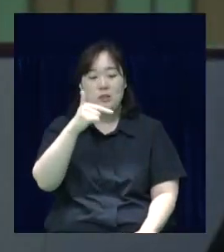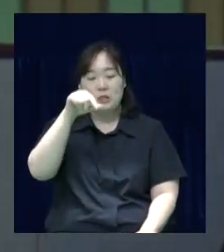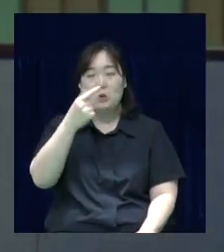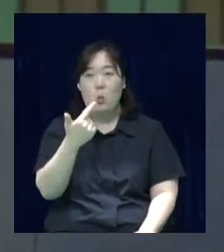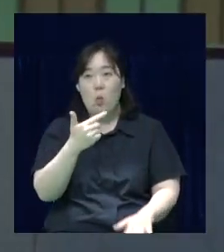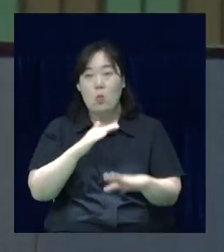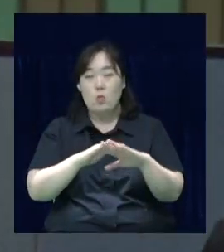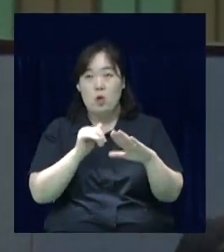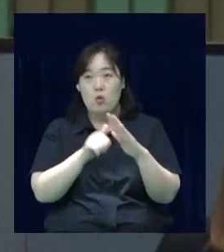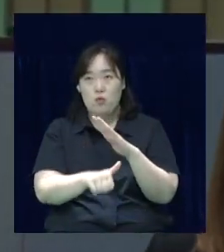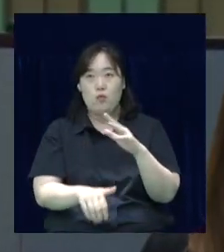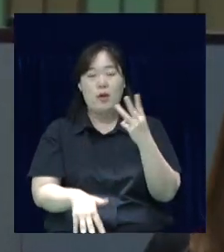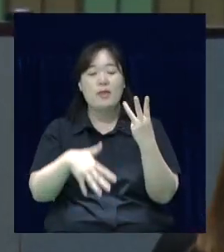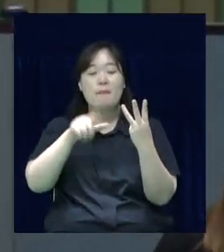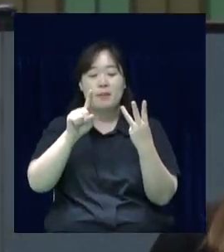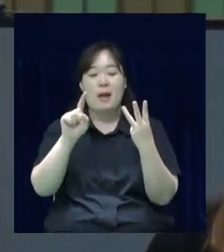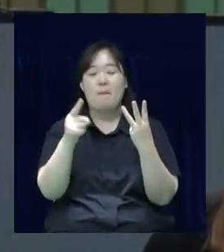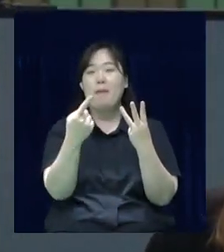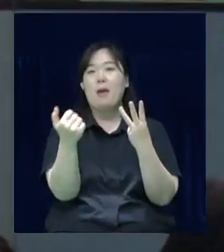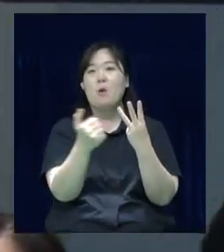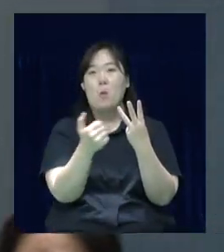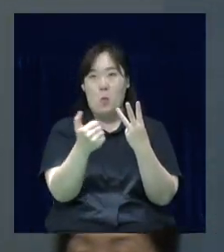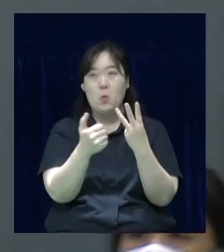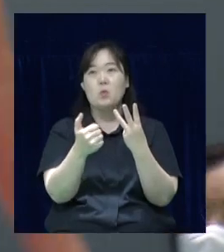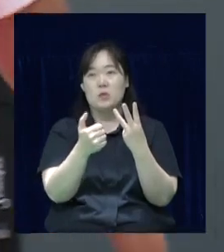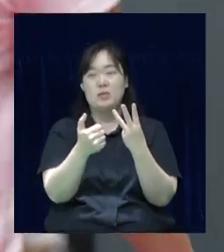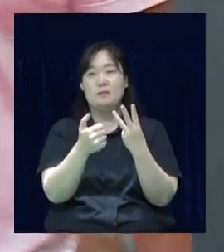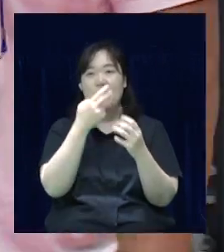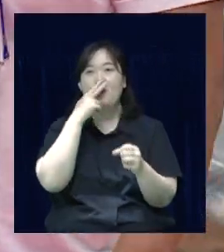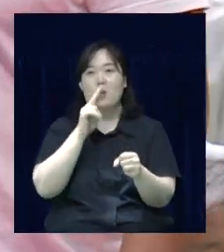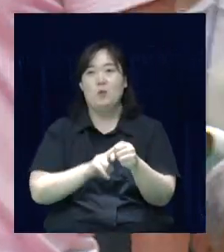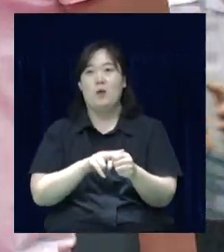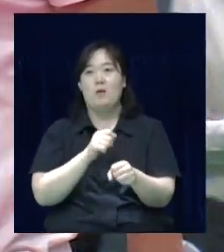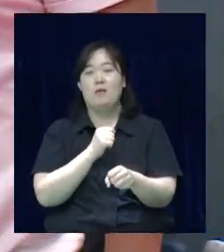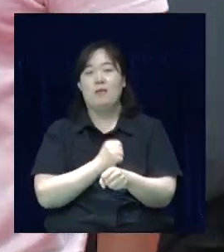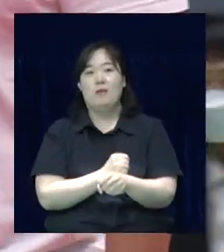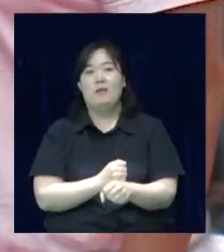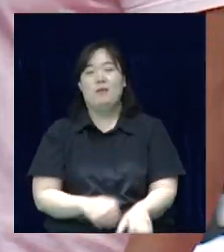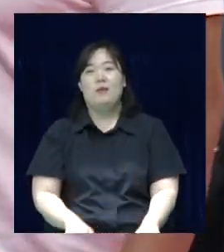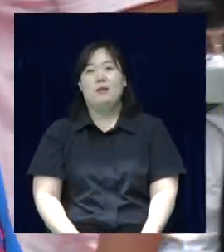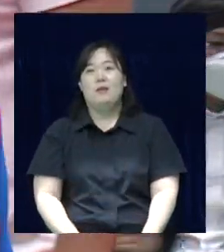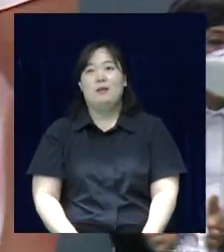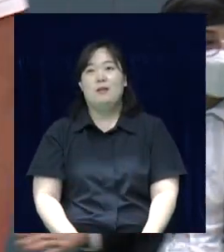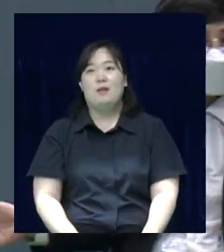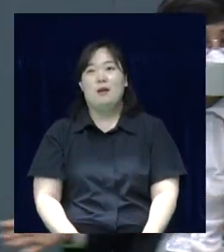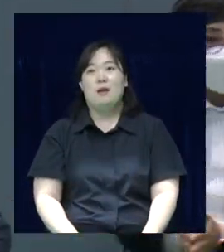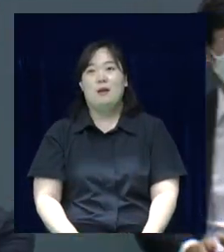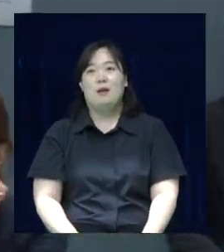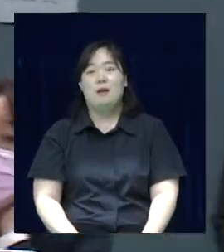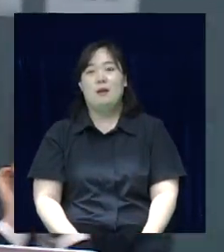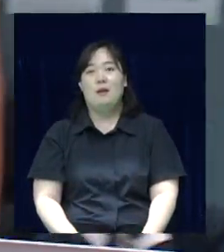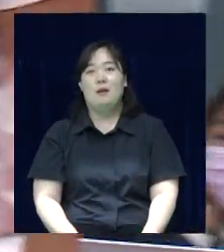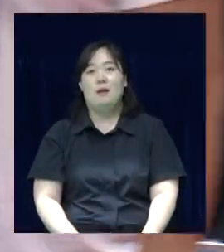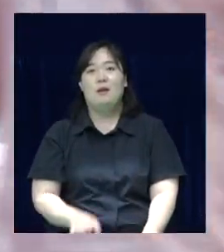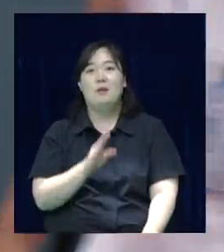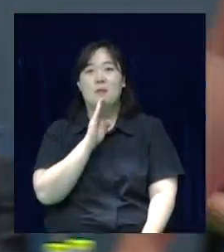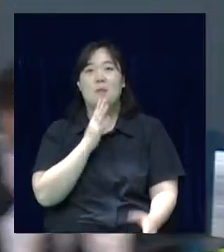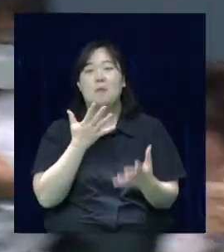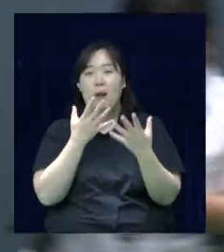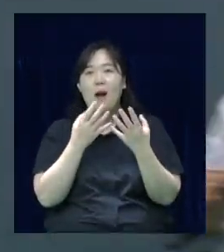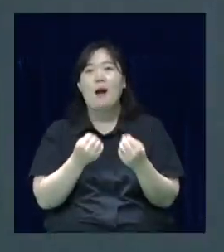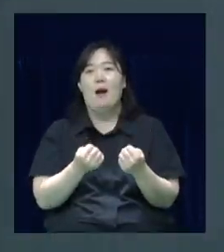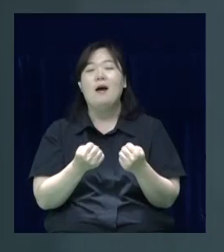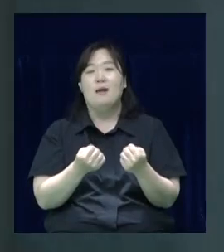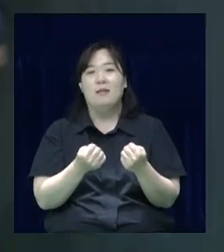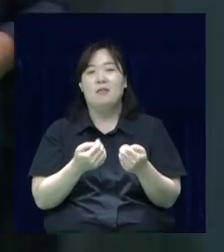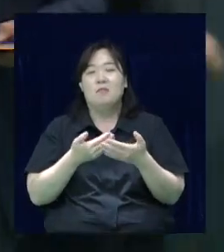이어갑니다. 150kg을 선택했고요. 이렇게 되면은 또 굉장히 많은 무게를 들게 되는